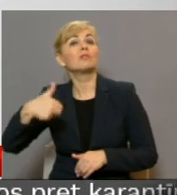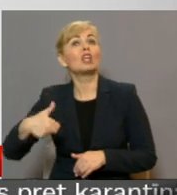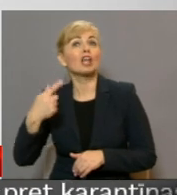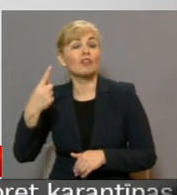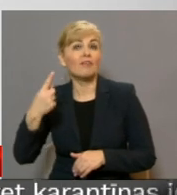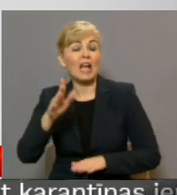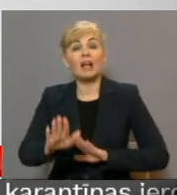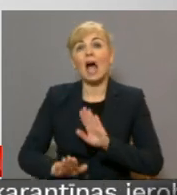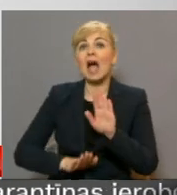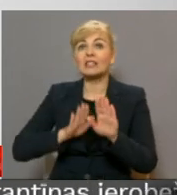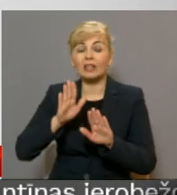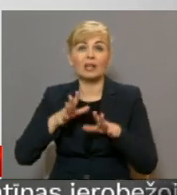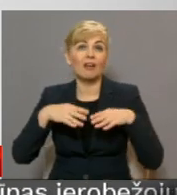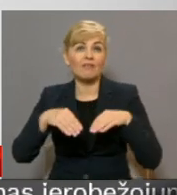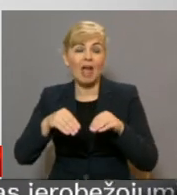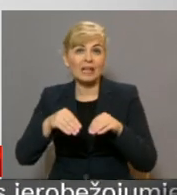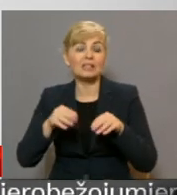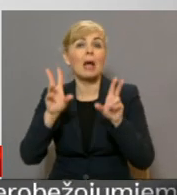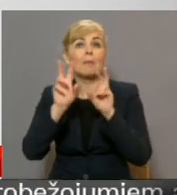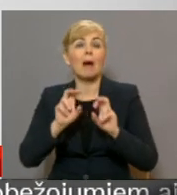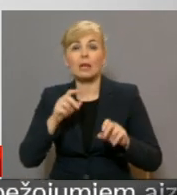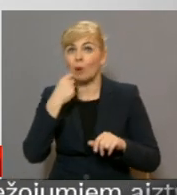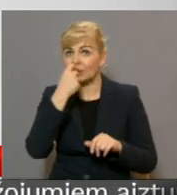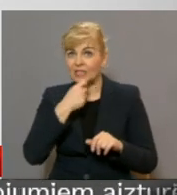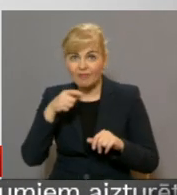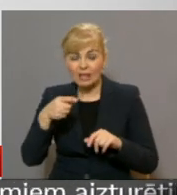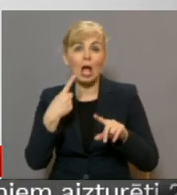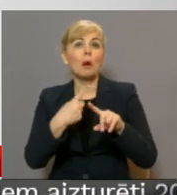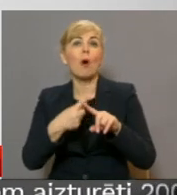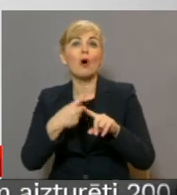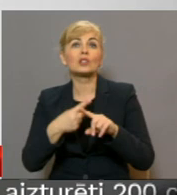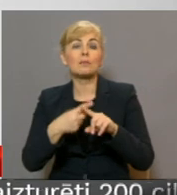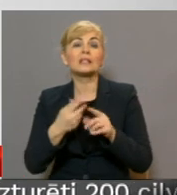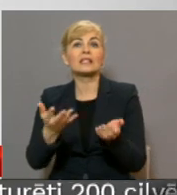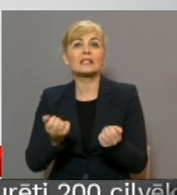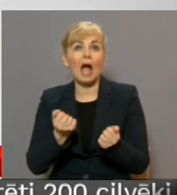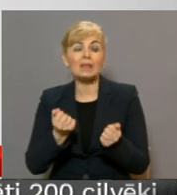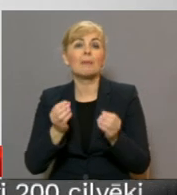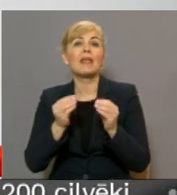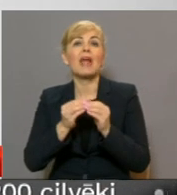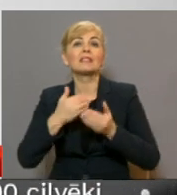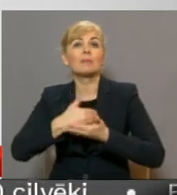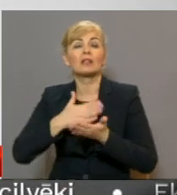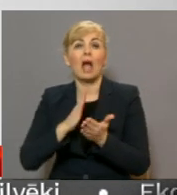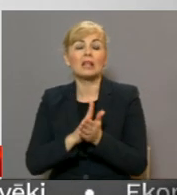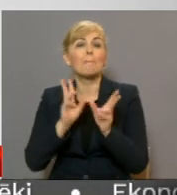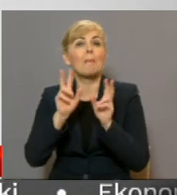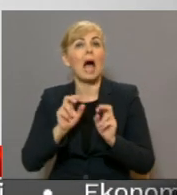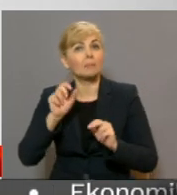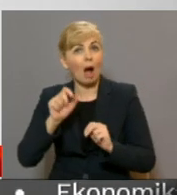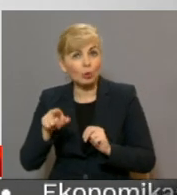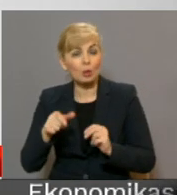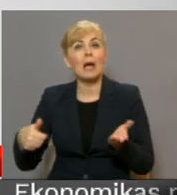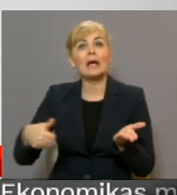5361 aizvadītajā diennaktī veikta COVID-19 izmeklējuma pozitīvu atbildi saņēma gandrīz 10. Daļa testēto.